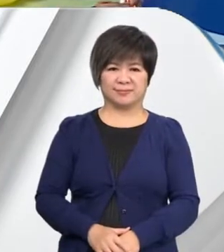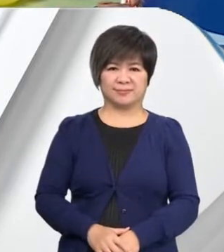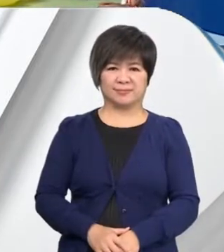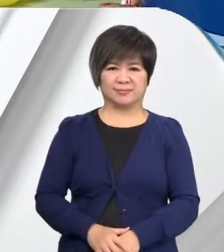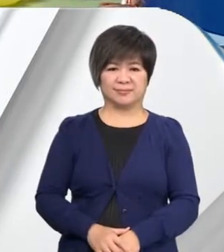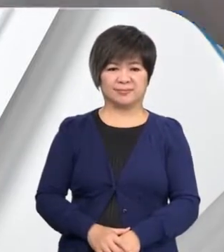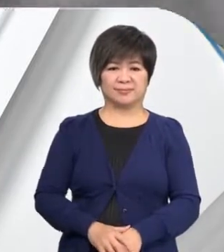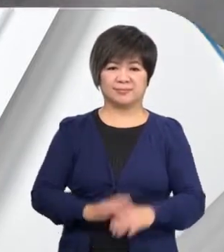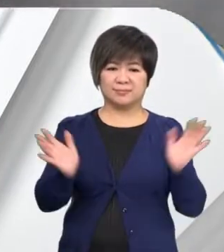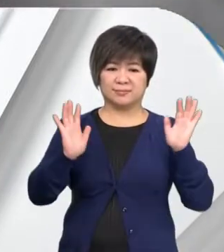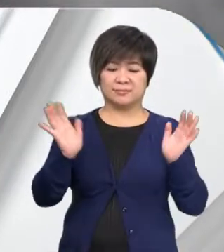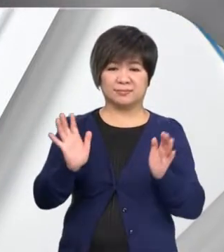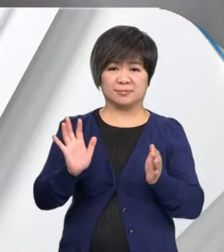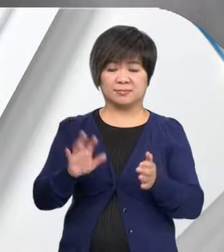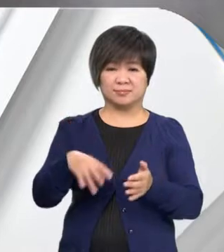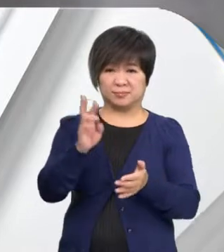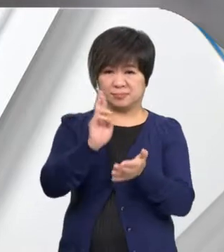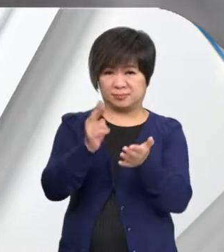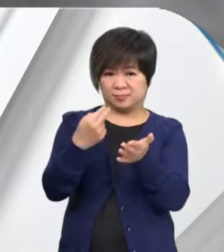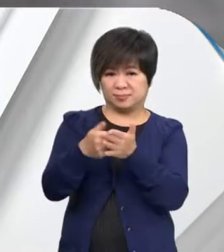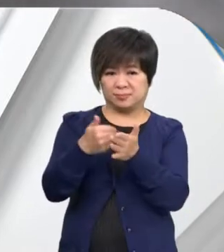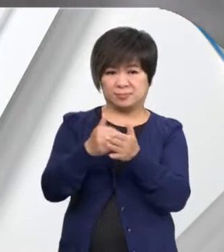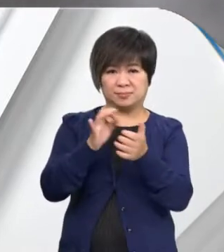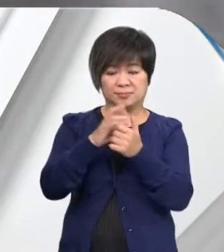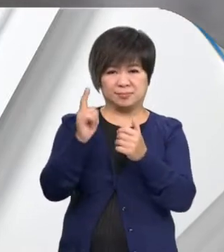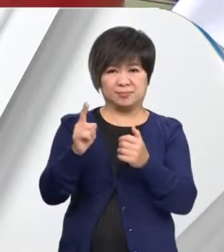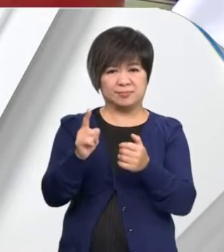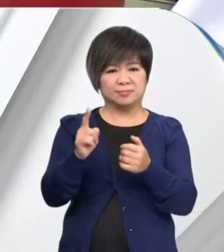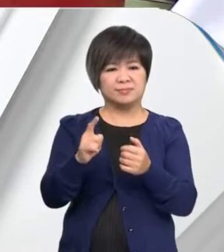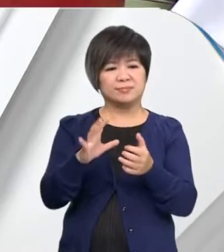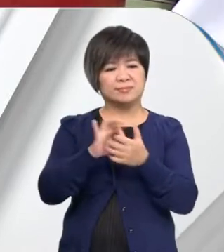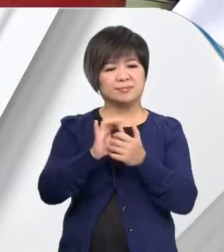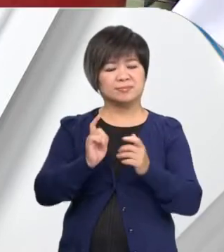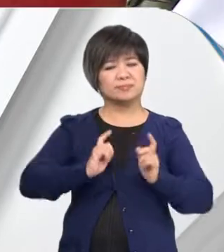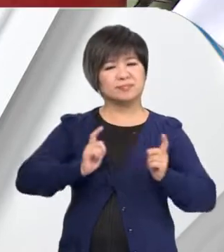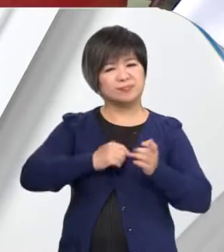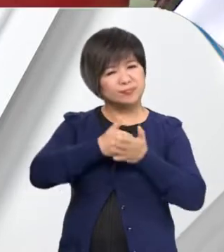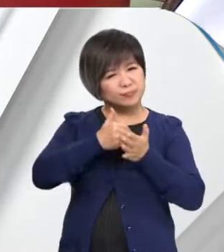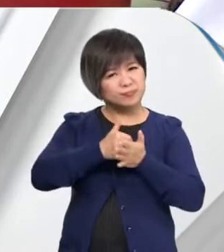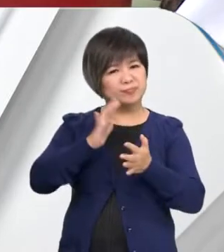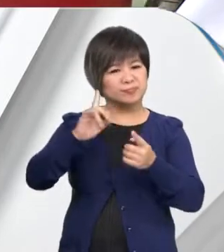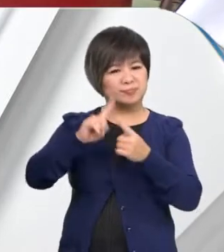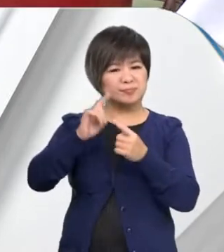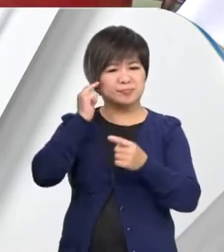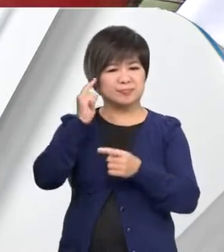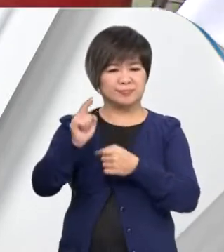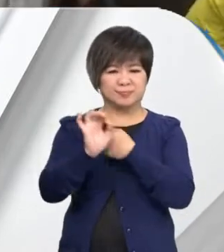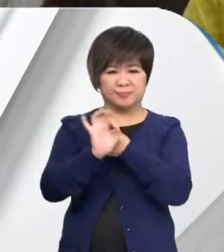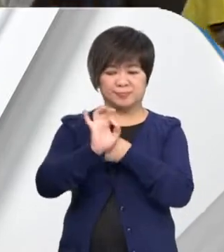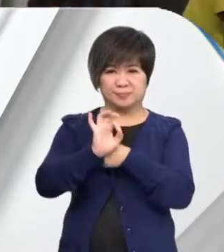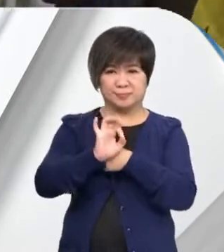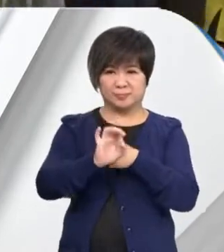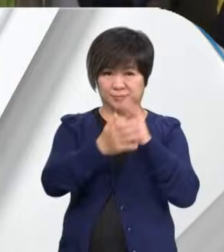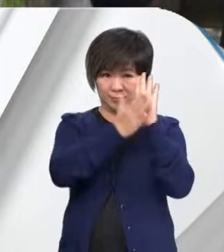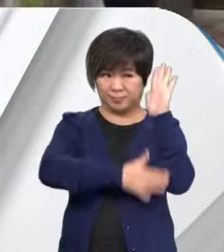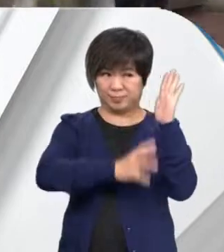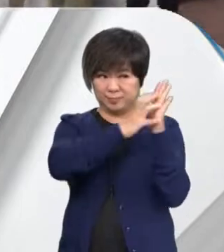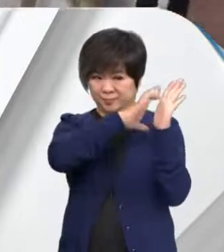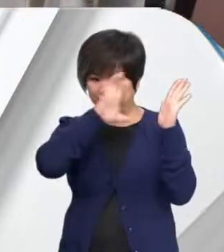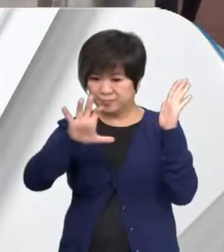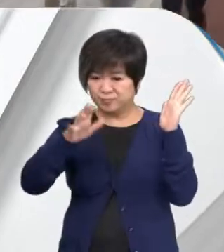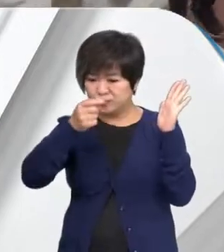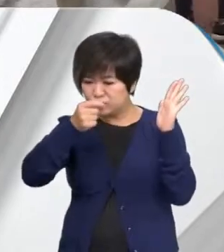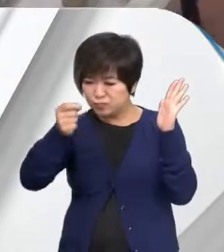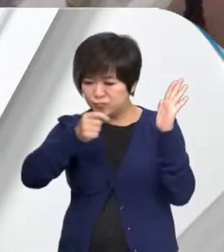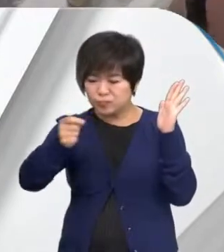虽然你拿到挖别的国面学蛋糕挖石，有啲人青菜挖，有啲人在学啲白蛋糕嘅传统面谱来挖。